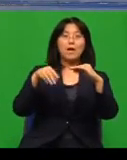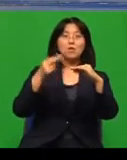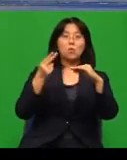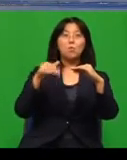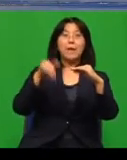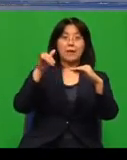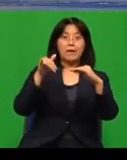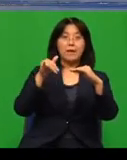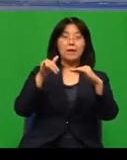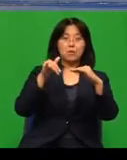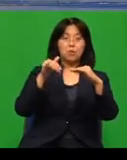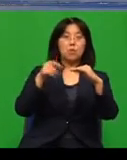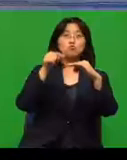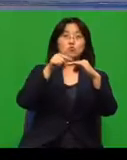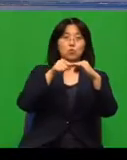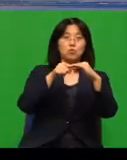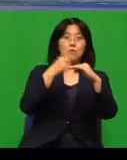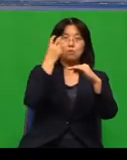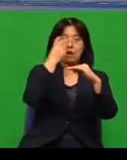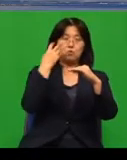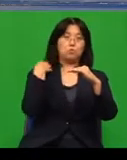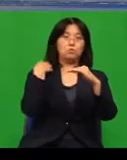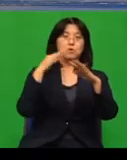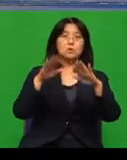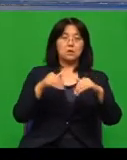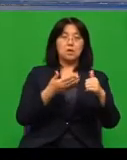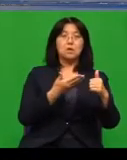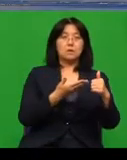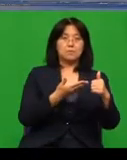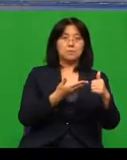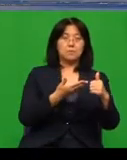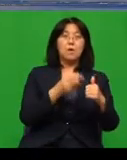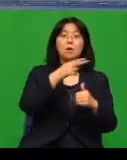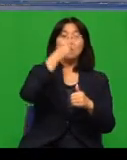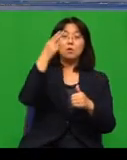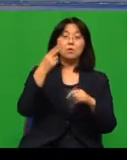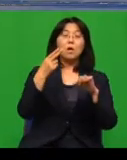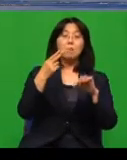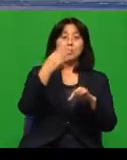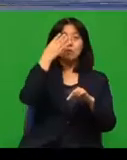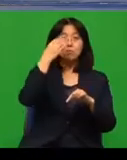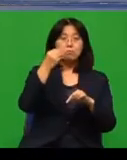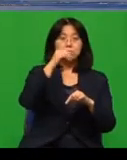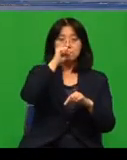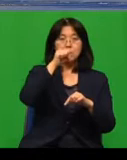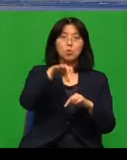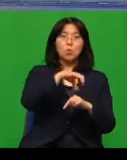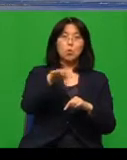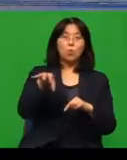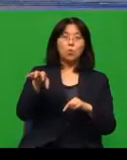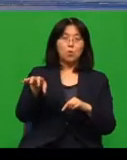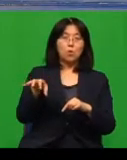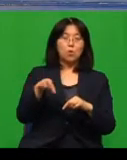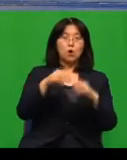ザインの監修を行った方ですけれども、この方に富山のいろんな見どころみたいな方をです